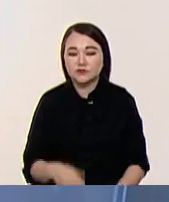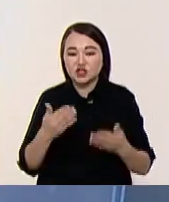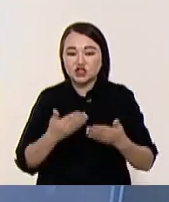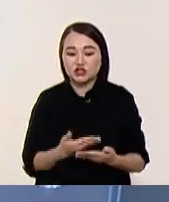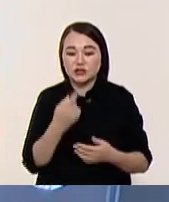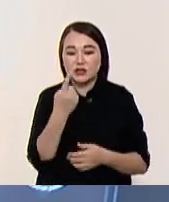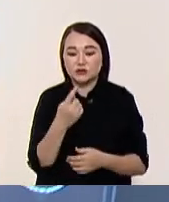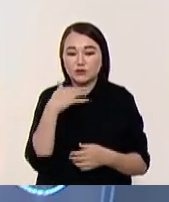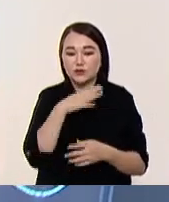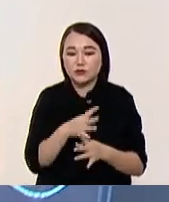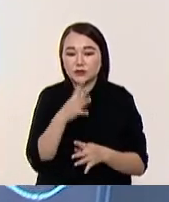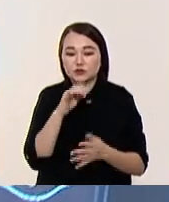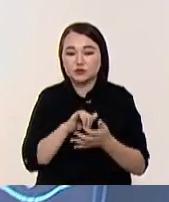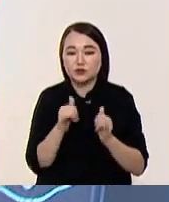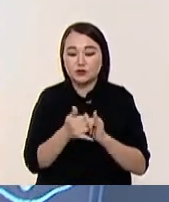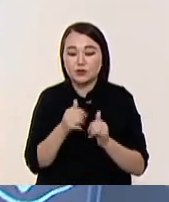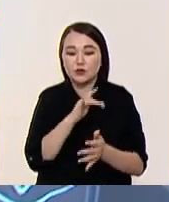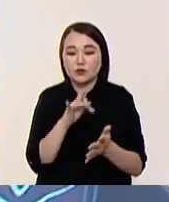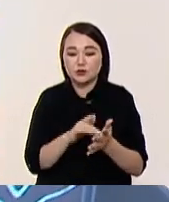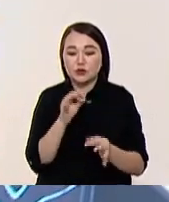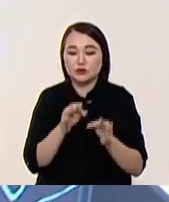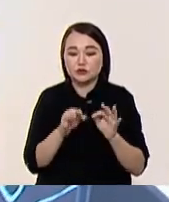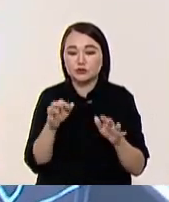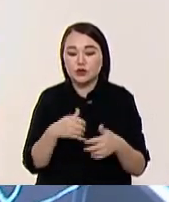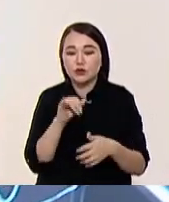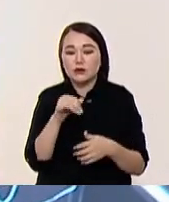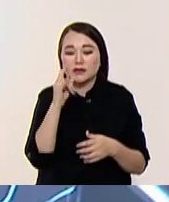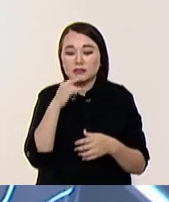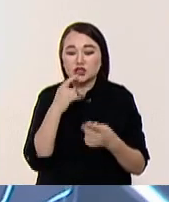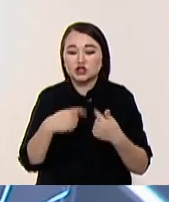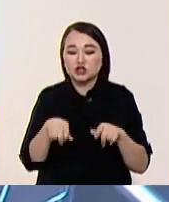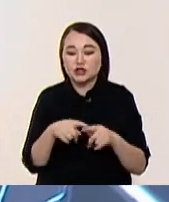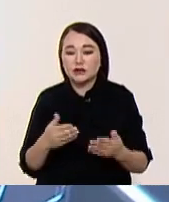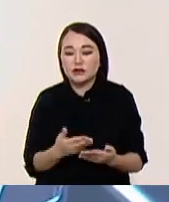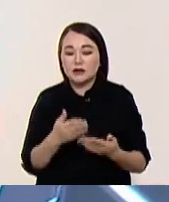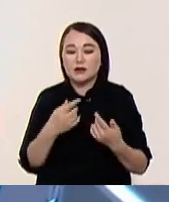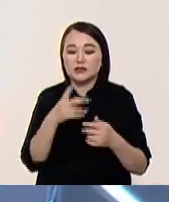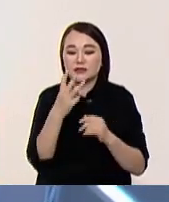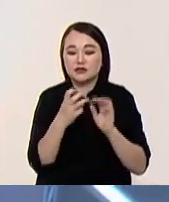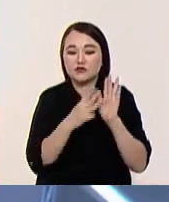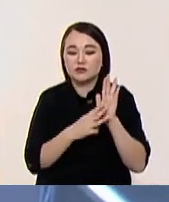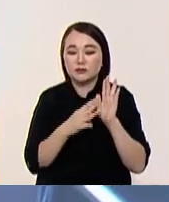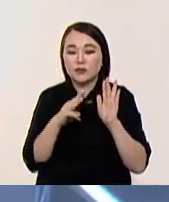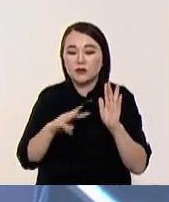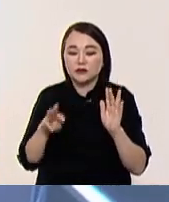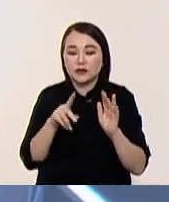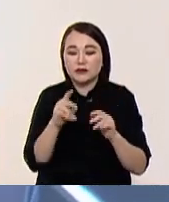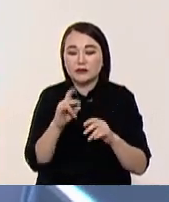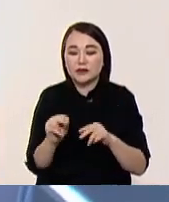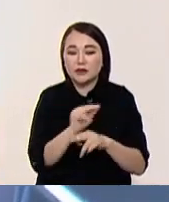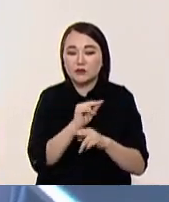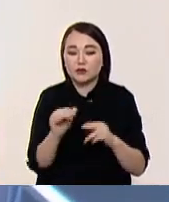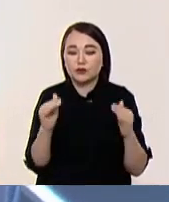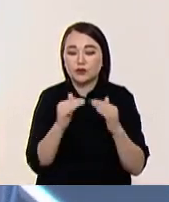Жители одной из многоэтажек Усть-Каменогорска отсудили у казахстанской жилищной компании 308 миллионов тенге на капитальный ремонт дома.